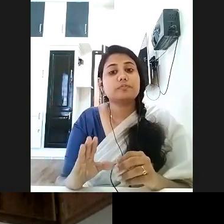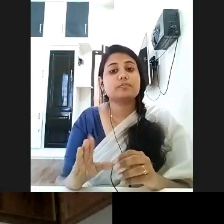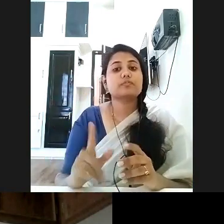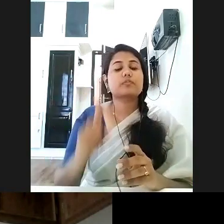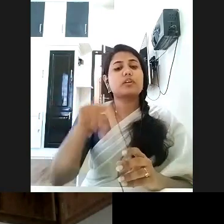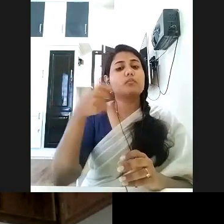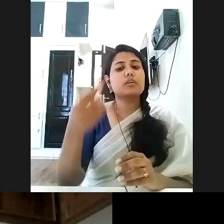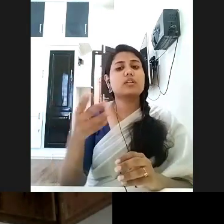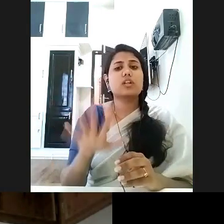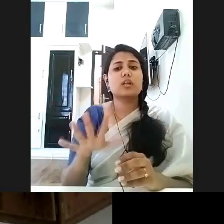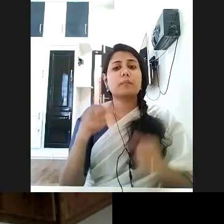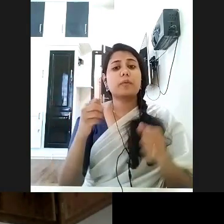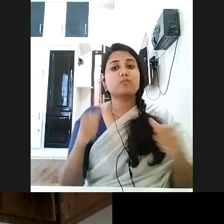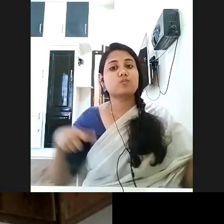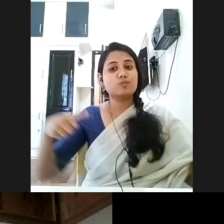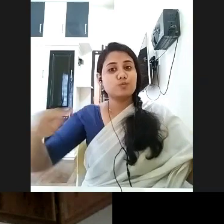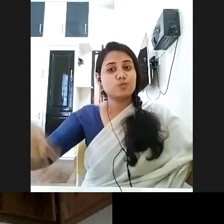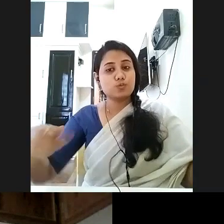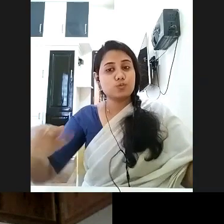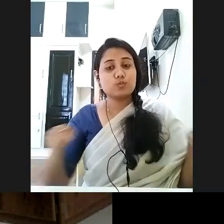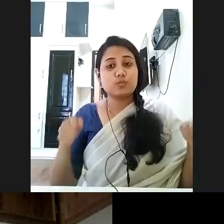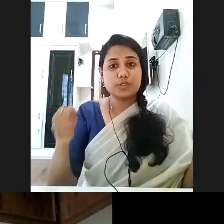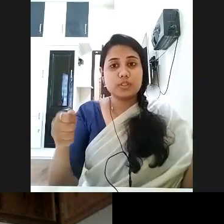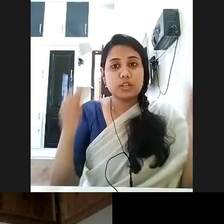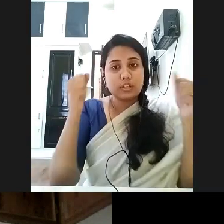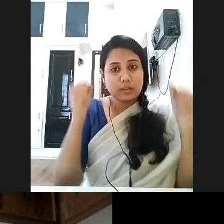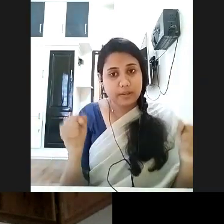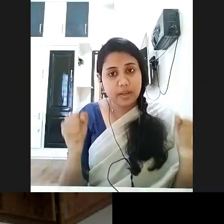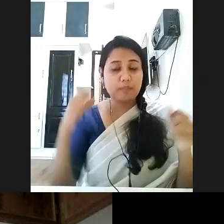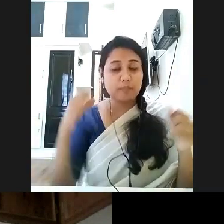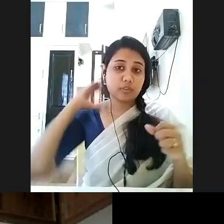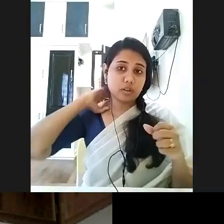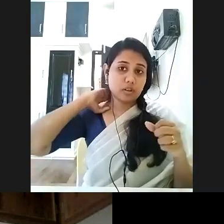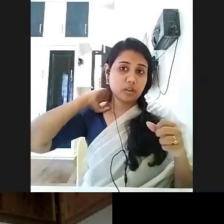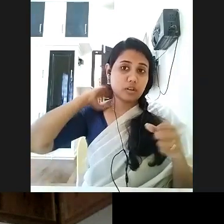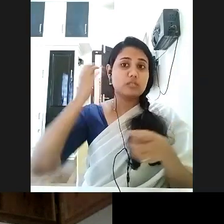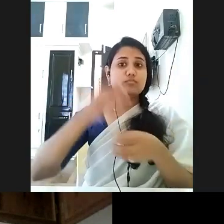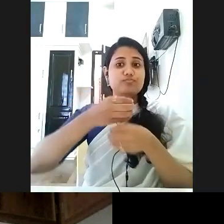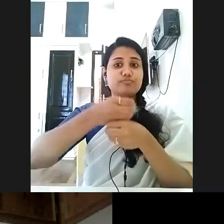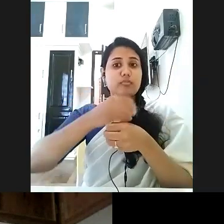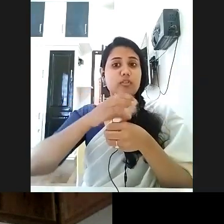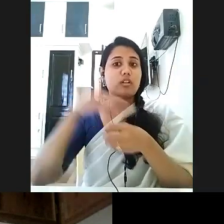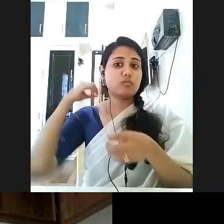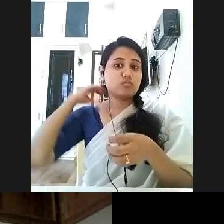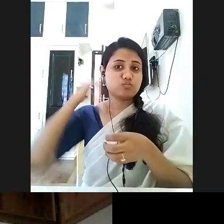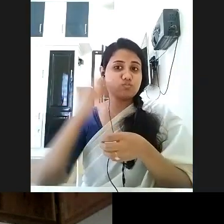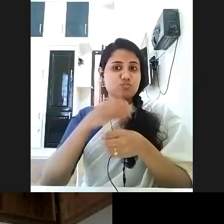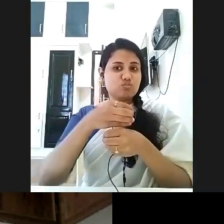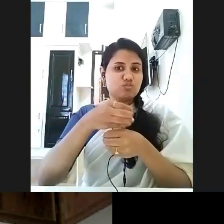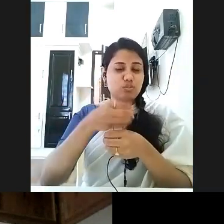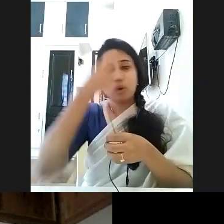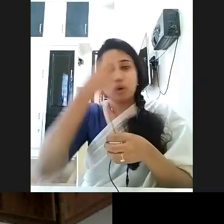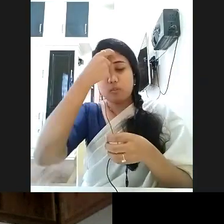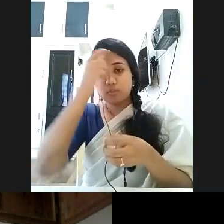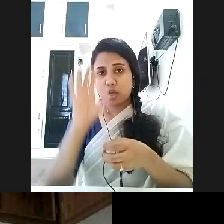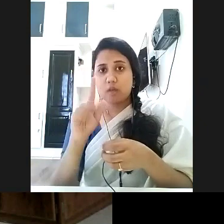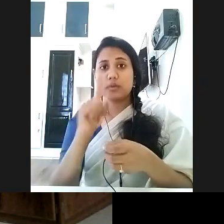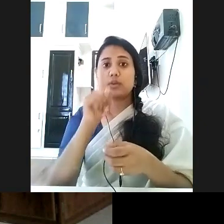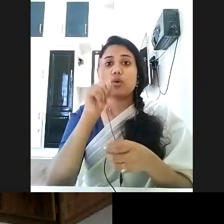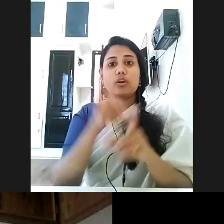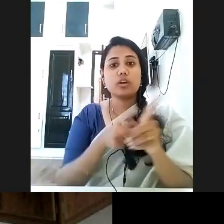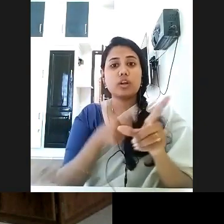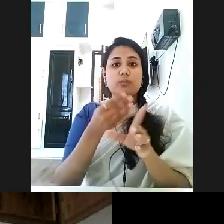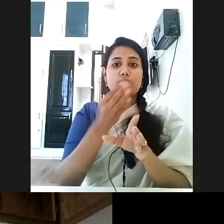ചെയറിലോട്ട് ഇരിക്കാൻ പറ്റുന്നതാണ്. കഴുത്തിന്റെ അബിലിറ്റിയും പോലും ലോസ് ആയിട്ടുള്ള കുട്ടിയായിരുന്നു. സോ ഡിപ്ലോം കൊടുത്തിട്ട് ഇപ്പോൾ ഓൾമോസ്റ്റ് 1 കൊല്ലം